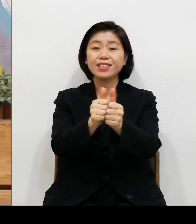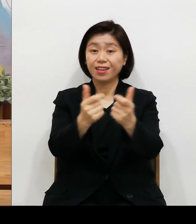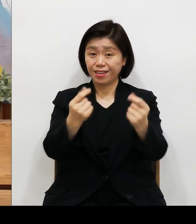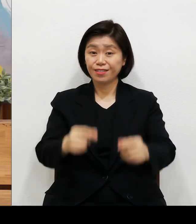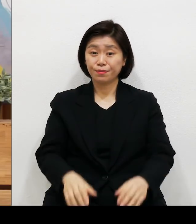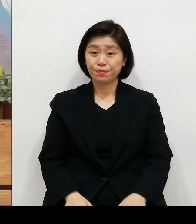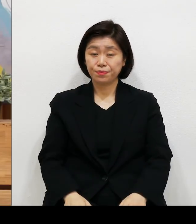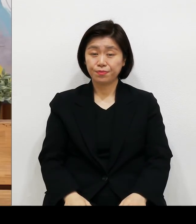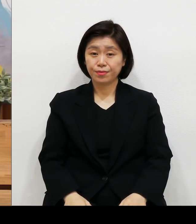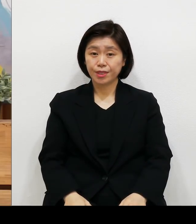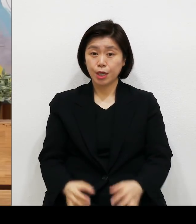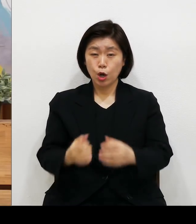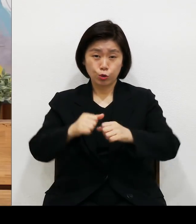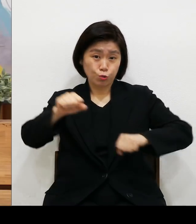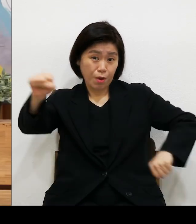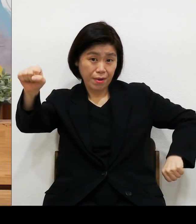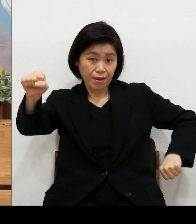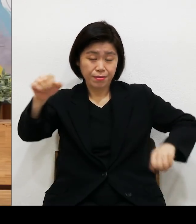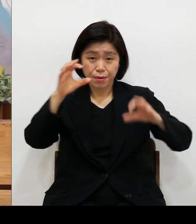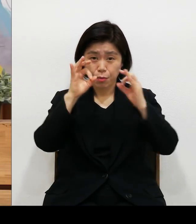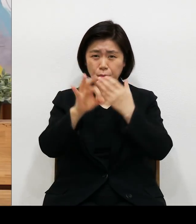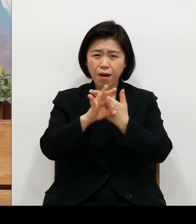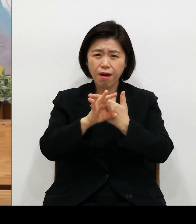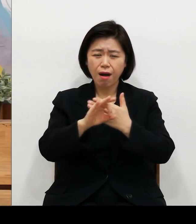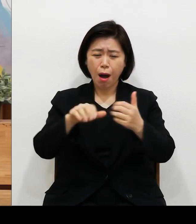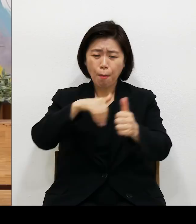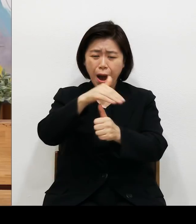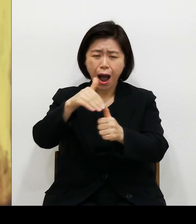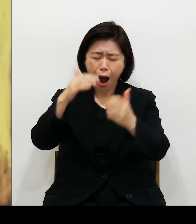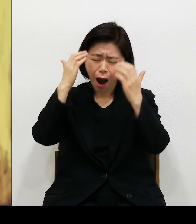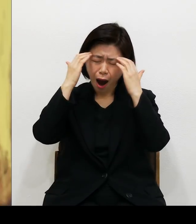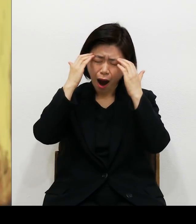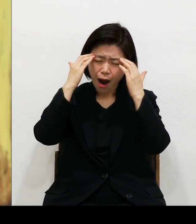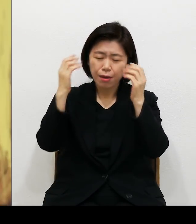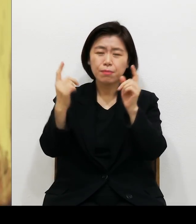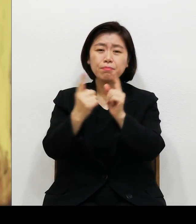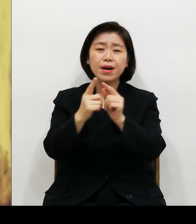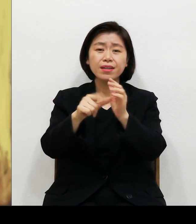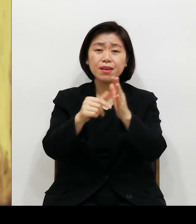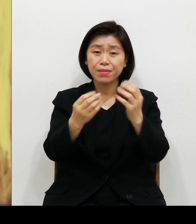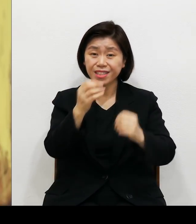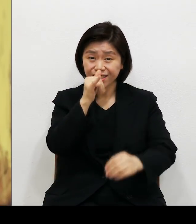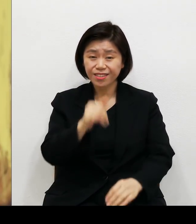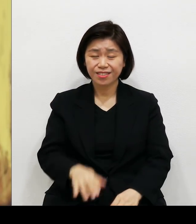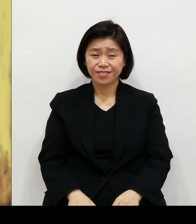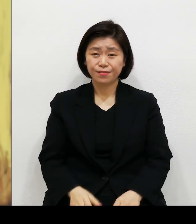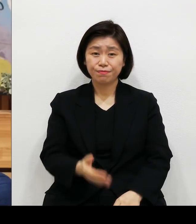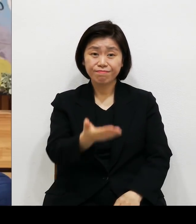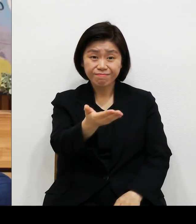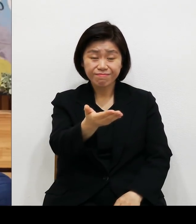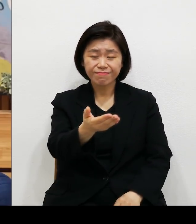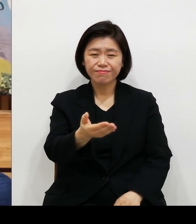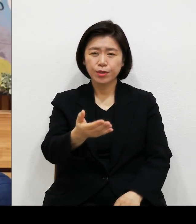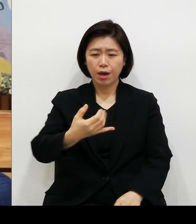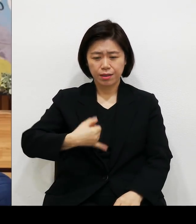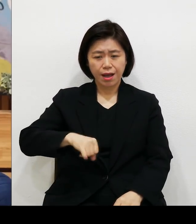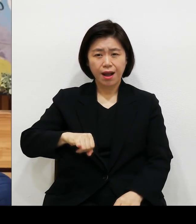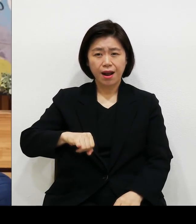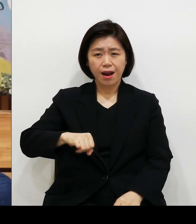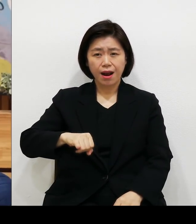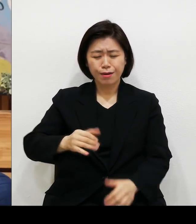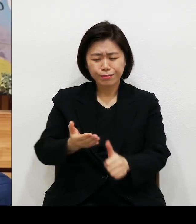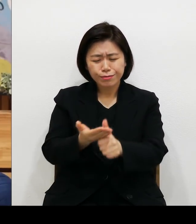보면 공격을 당할 때도 많고 위기가 상황이 참 끊임없이 있잖아요. 김지한 대표님도 그 아이를 하나